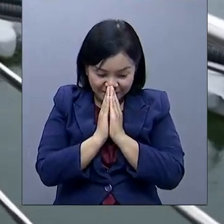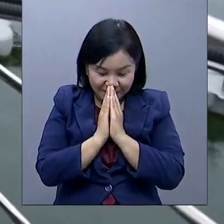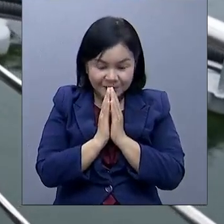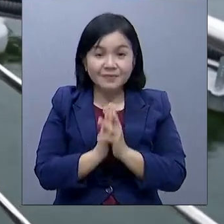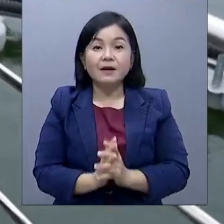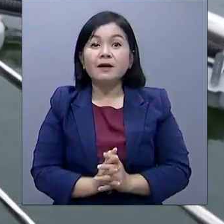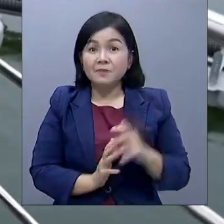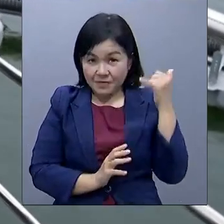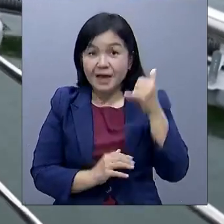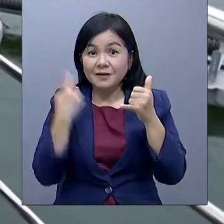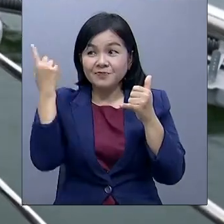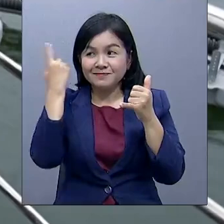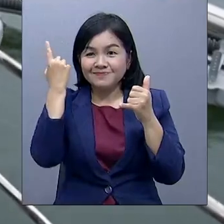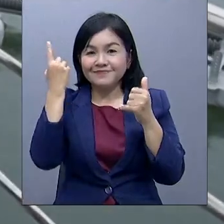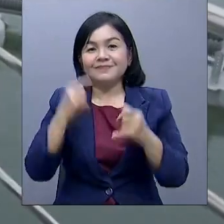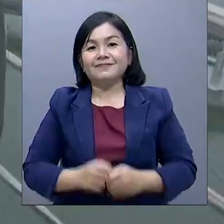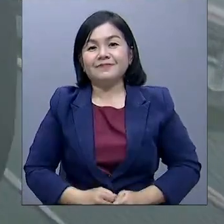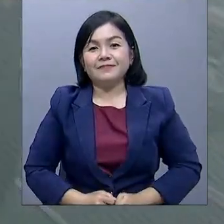เที่ยวกันต่อดีกว่า